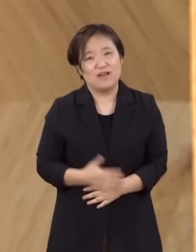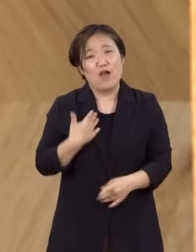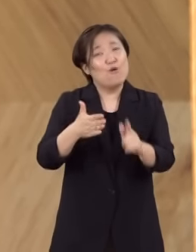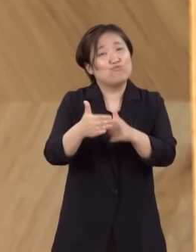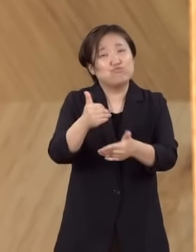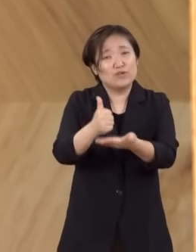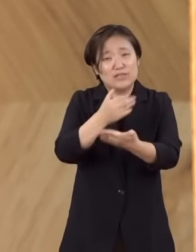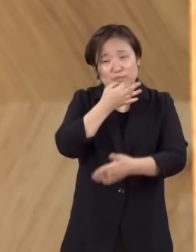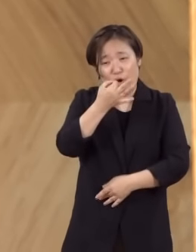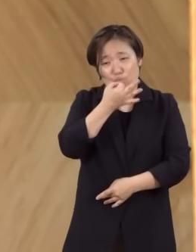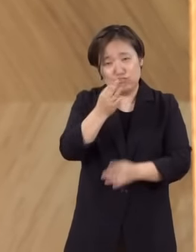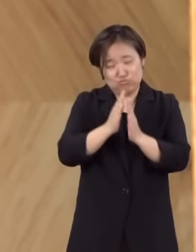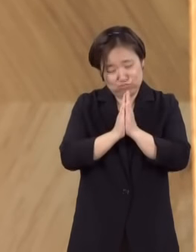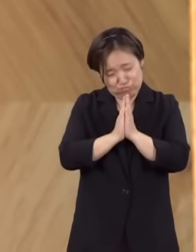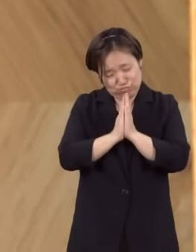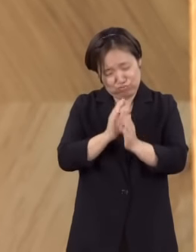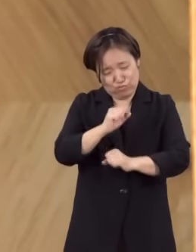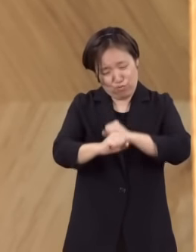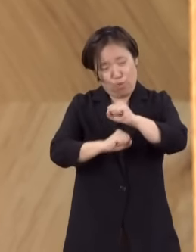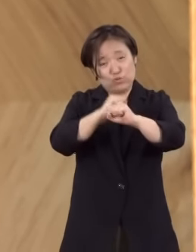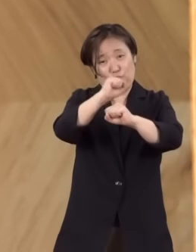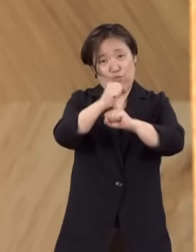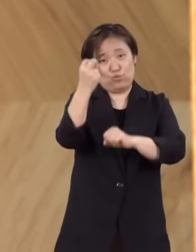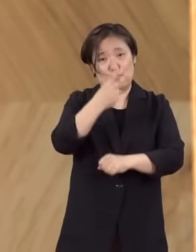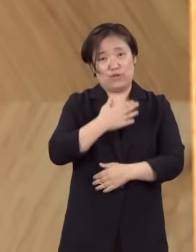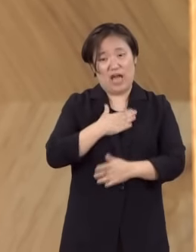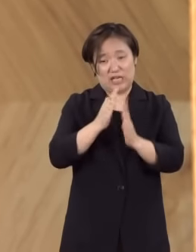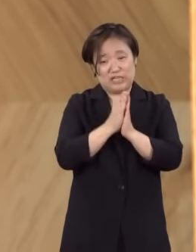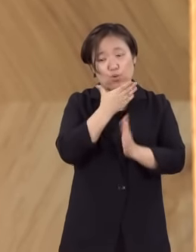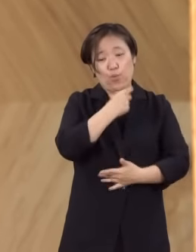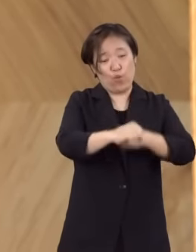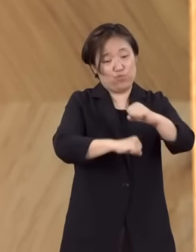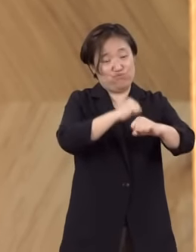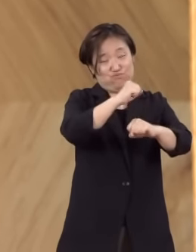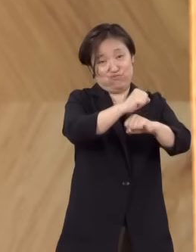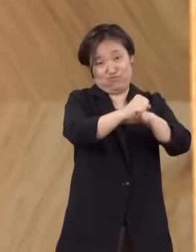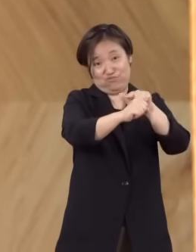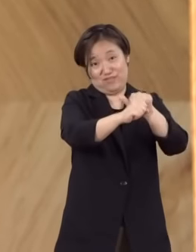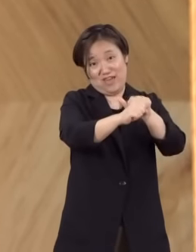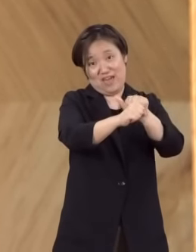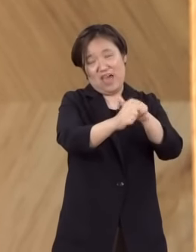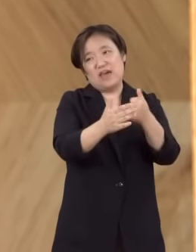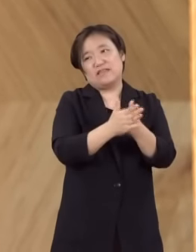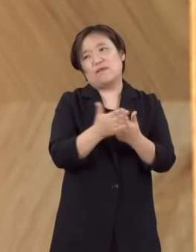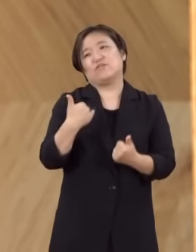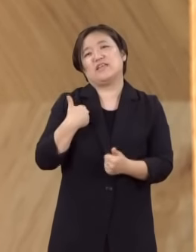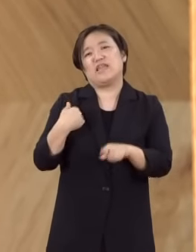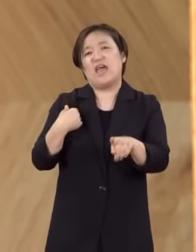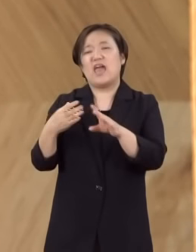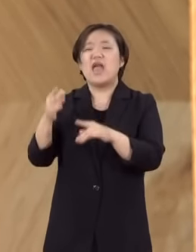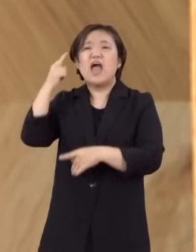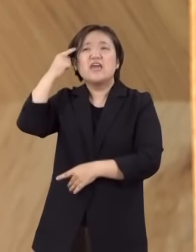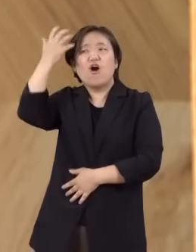힘으로 나와 인연 있는 영가들을 하였구나